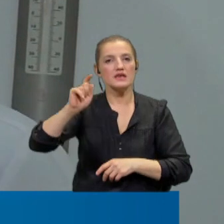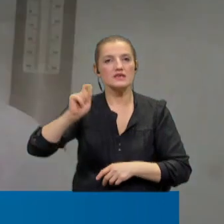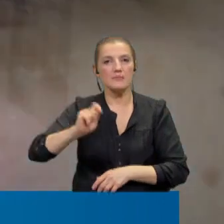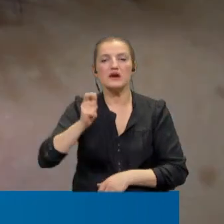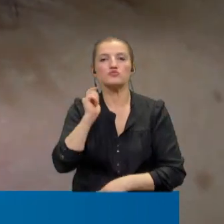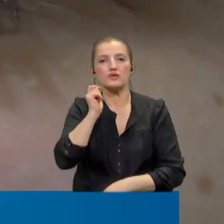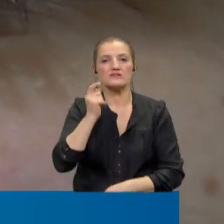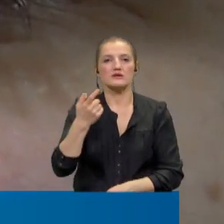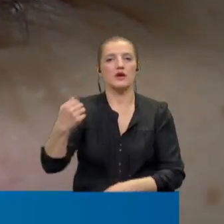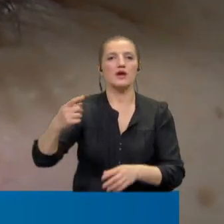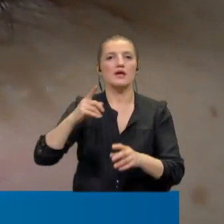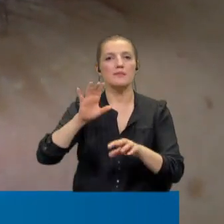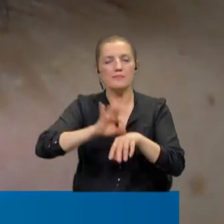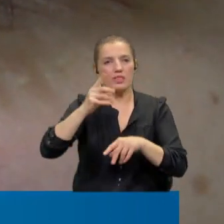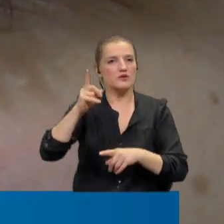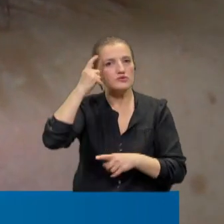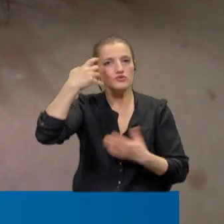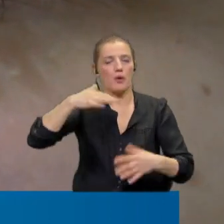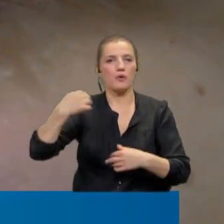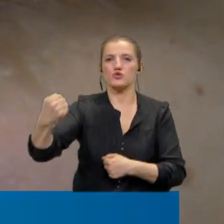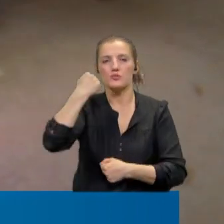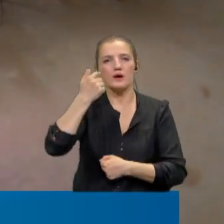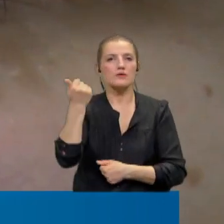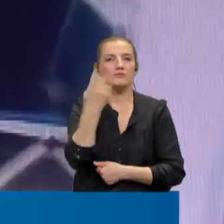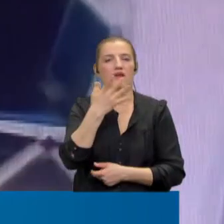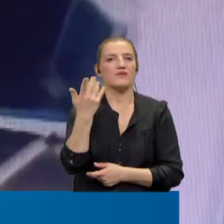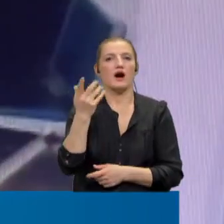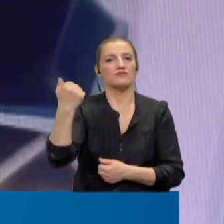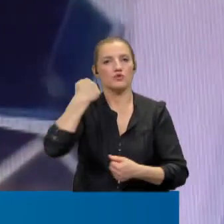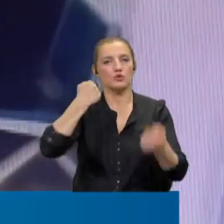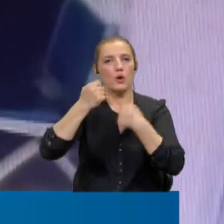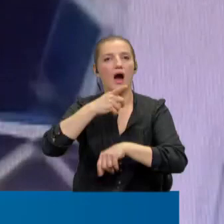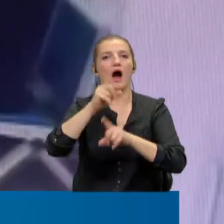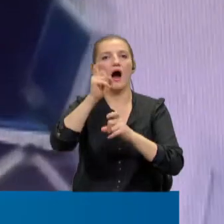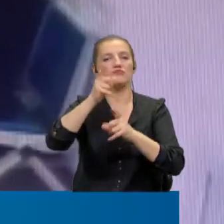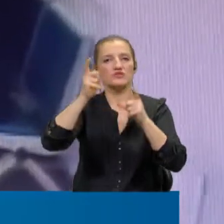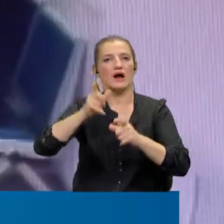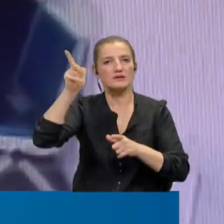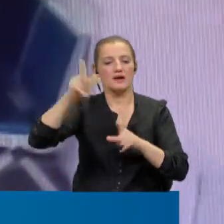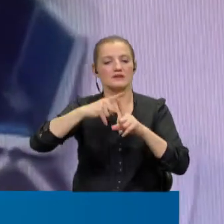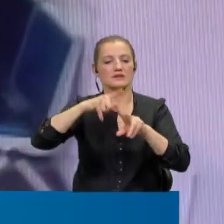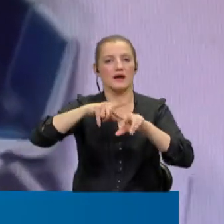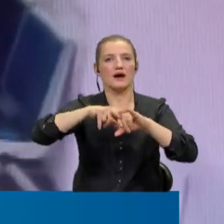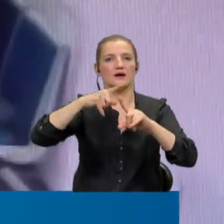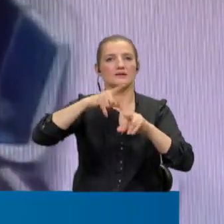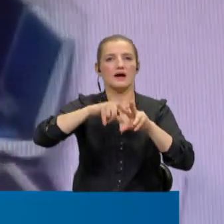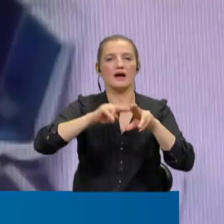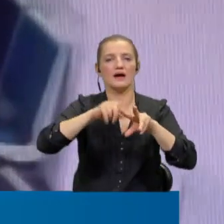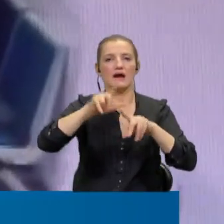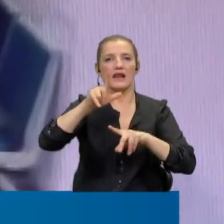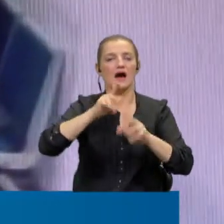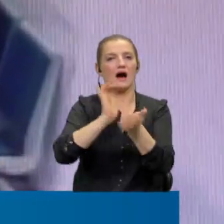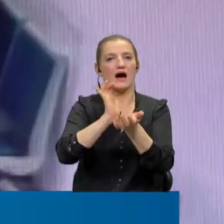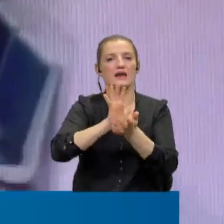yapmak zor nasıl deyip baktı bir anda yumurtlamaya başladı 6 7 8 şiddetli bir şekilde buradan bu Avcılar'daki Tahtakale aile sağlığı merkezinde